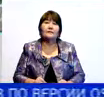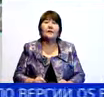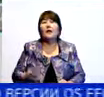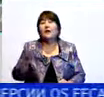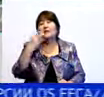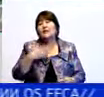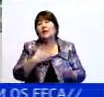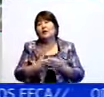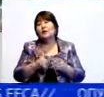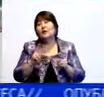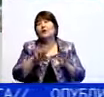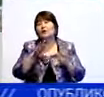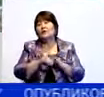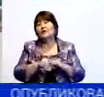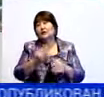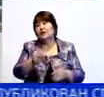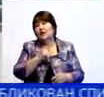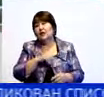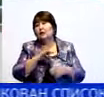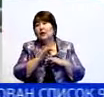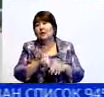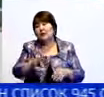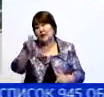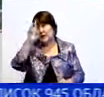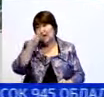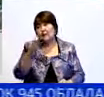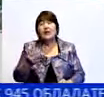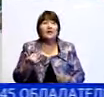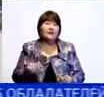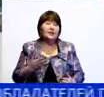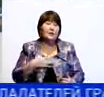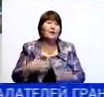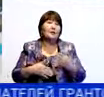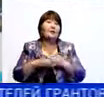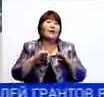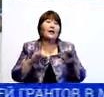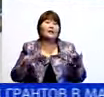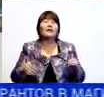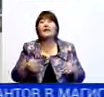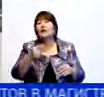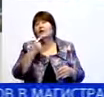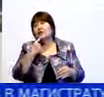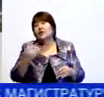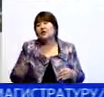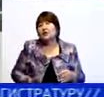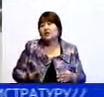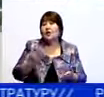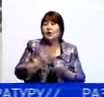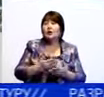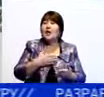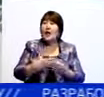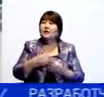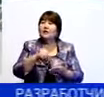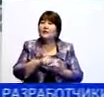Всегда мы выкладывались, чтобы внести лепту в работы, проводимые государством. Сейчас мы помогаем детям, испытывающим жизненные трудности,